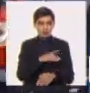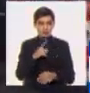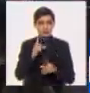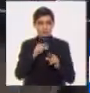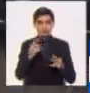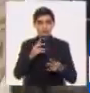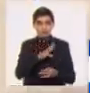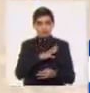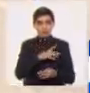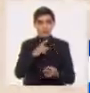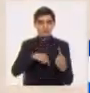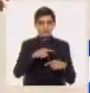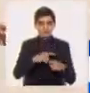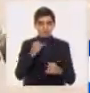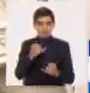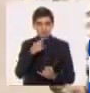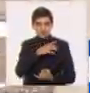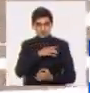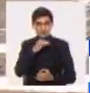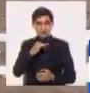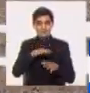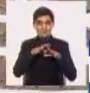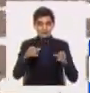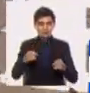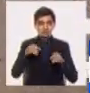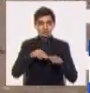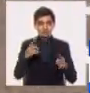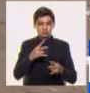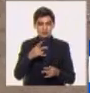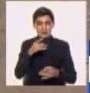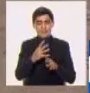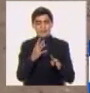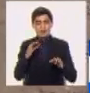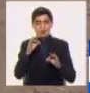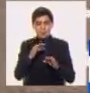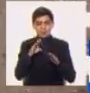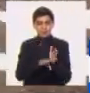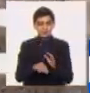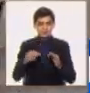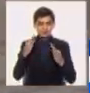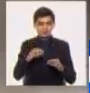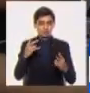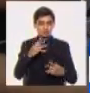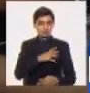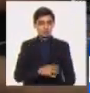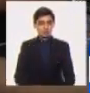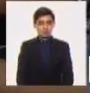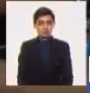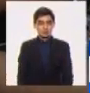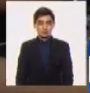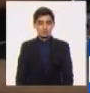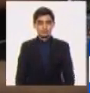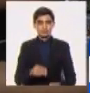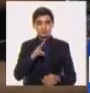плохо сказывается на бизнесе. И говорит, что власти должны принять решение и пропускать продовольственные авто без очереди. Портится